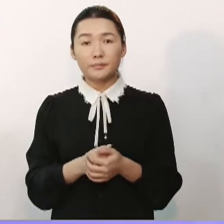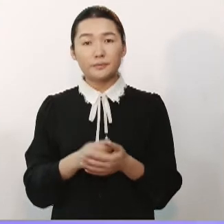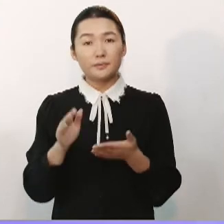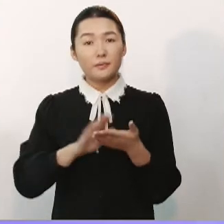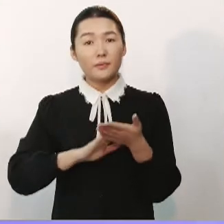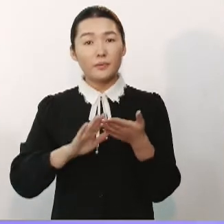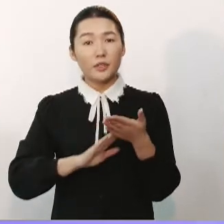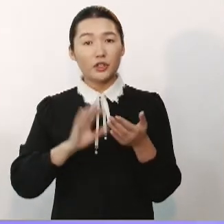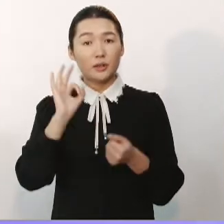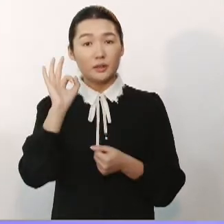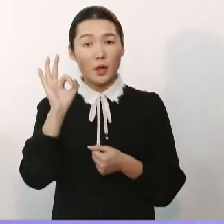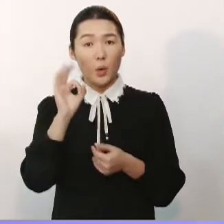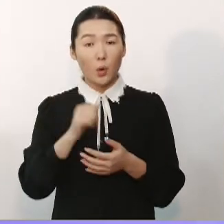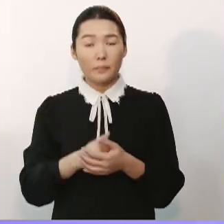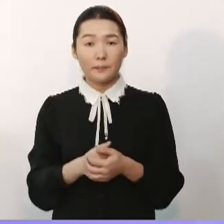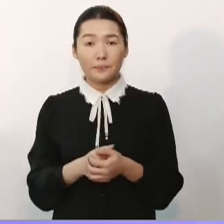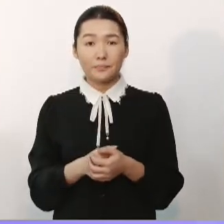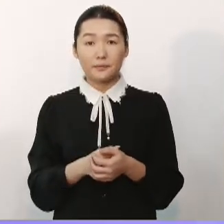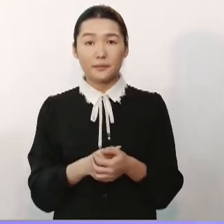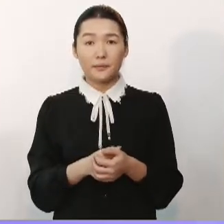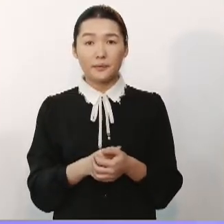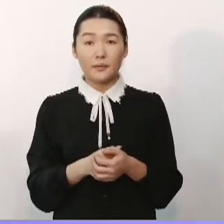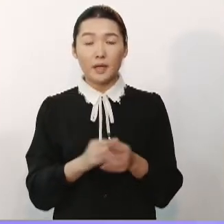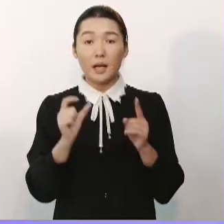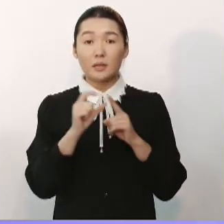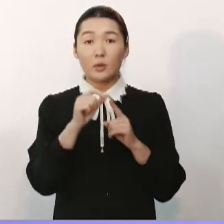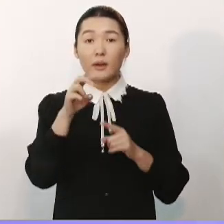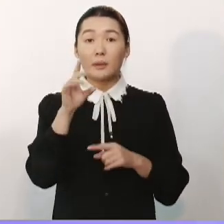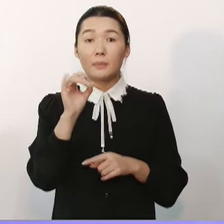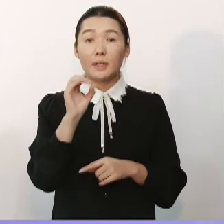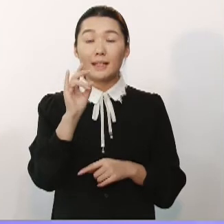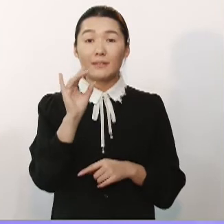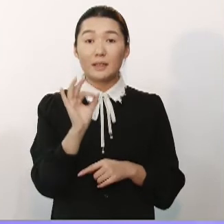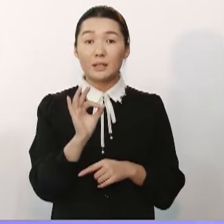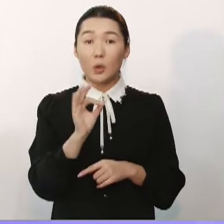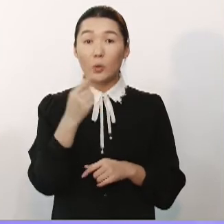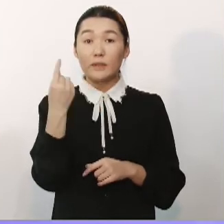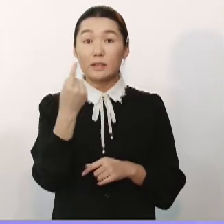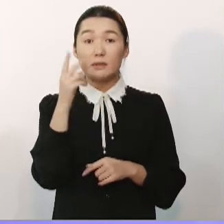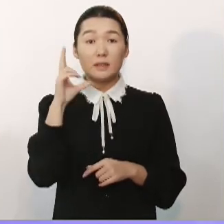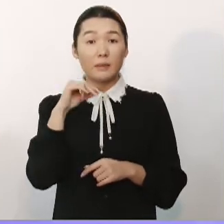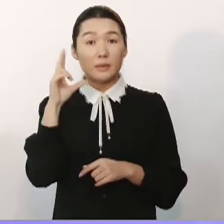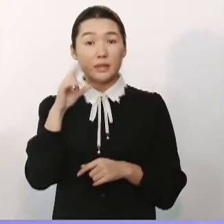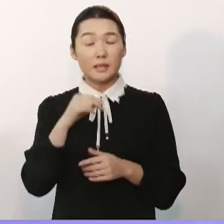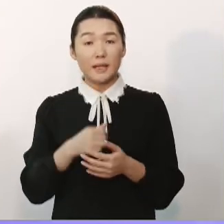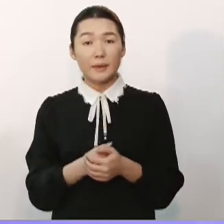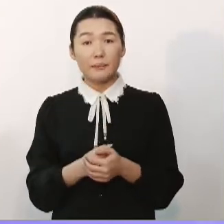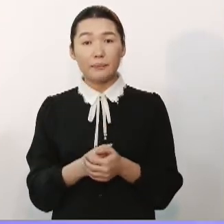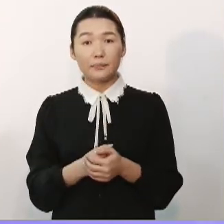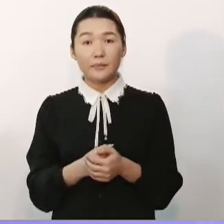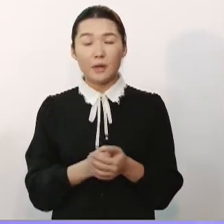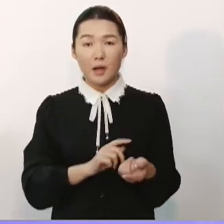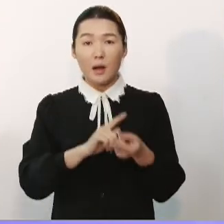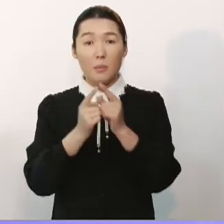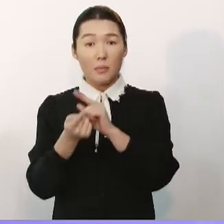пишется буква «о». А слово «бревно» стоит в единственном числе. Тогда поставьте